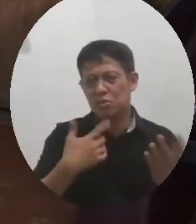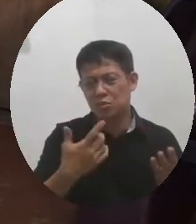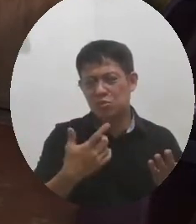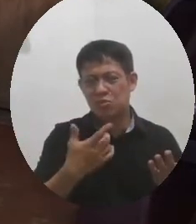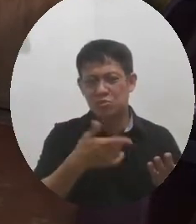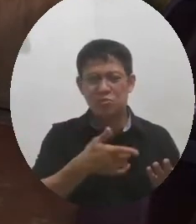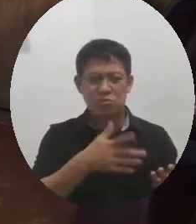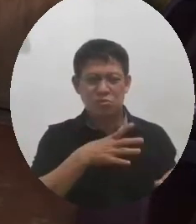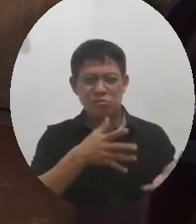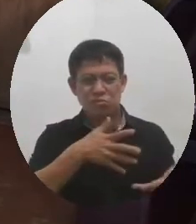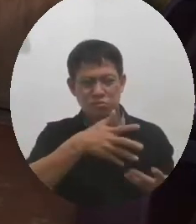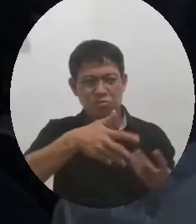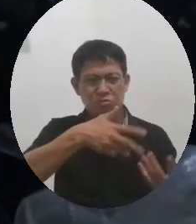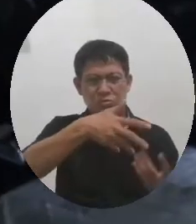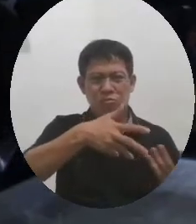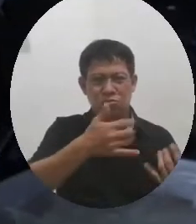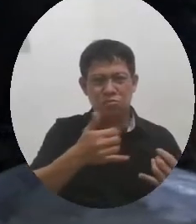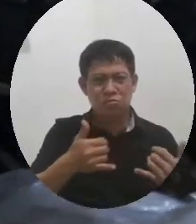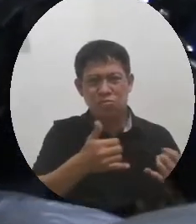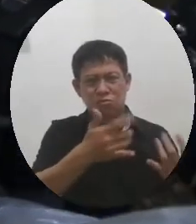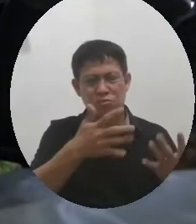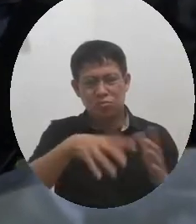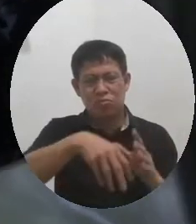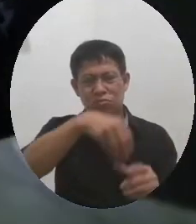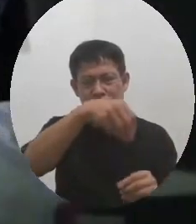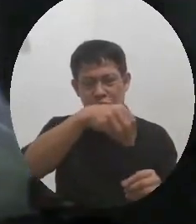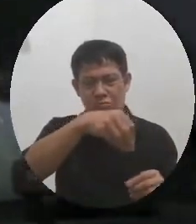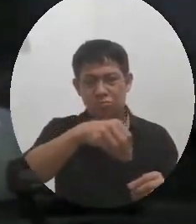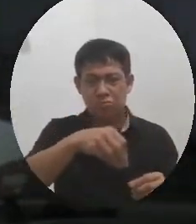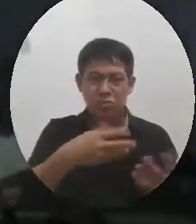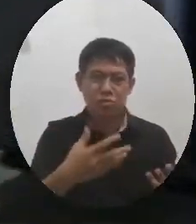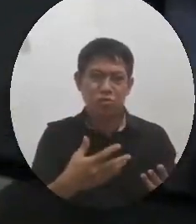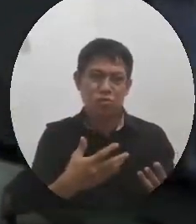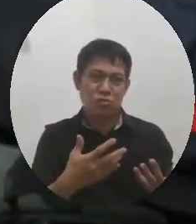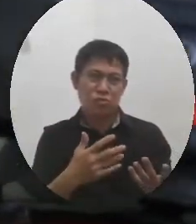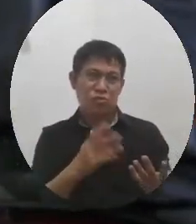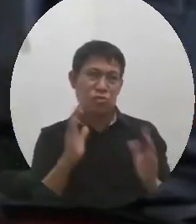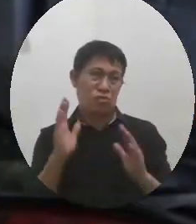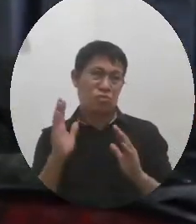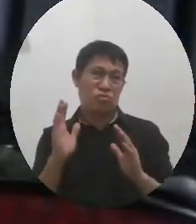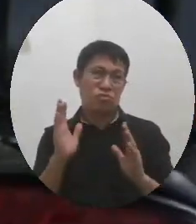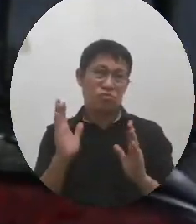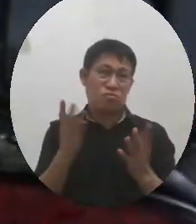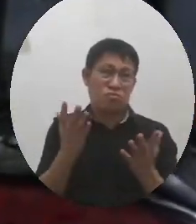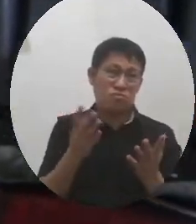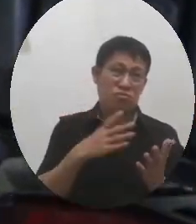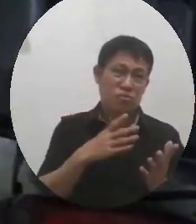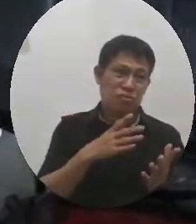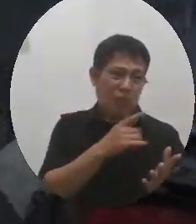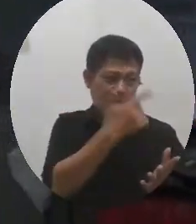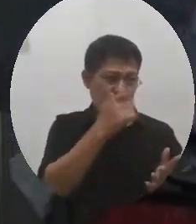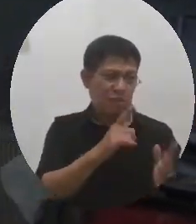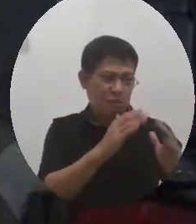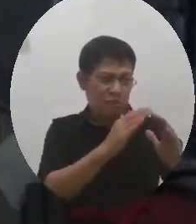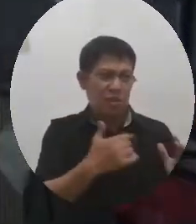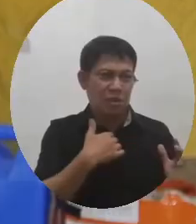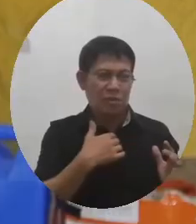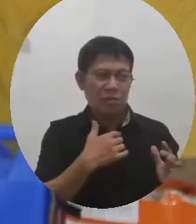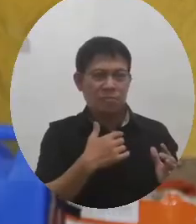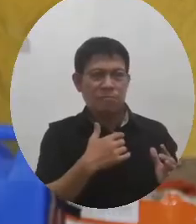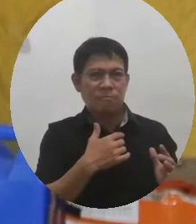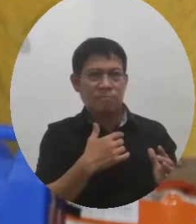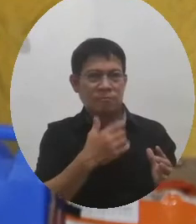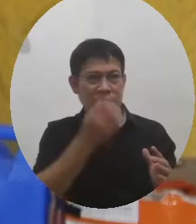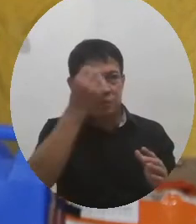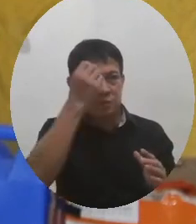normal, nilalabas-labas na lang po para kahit papaano hindi siya naiinip. Napansin po namin